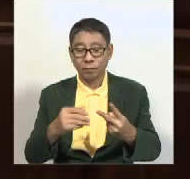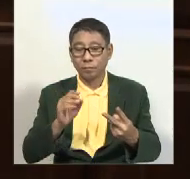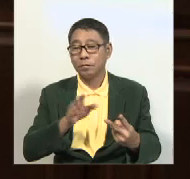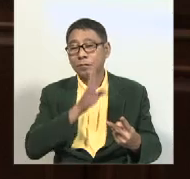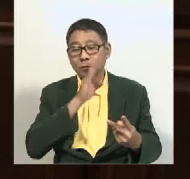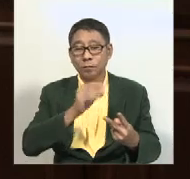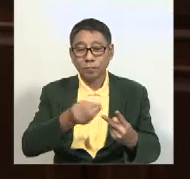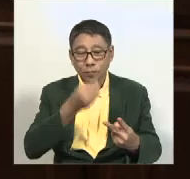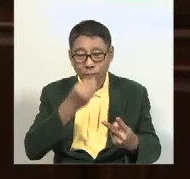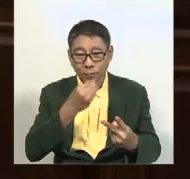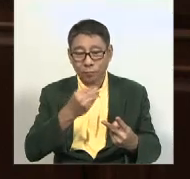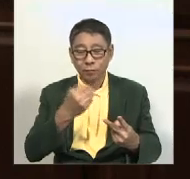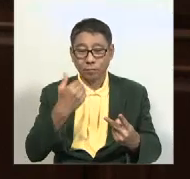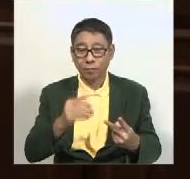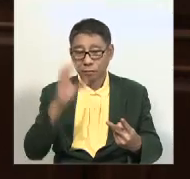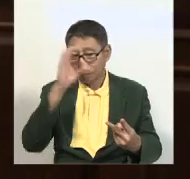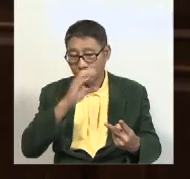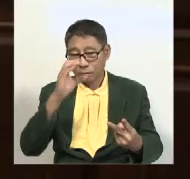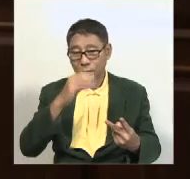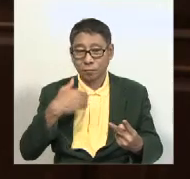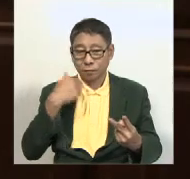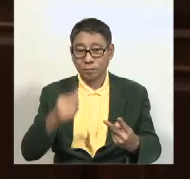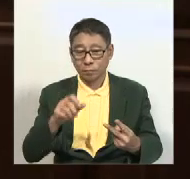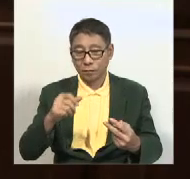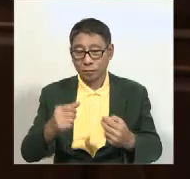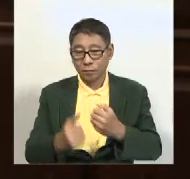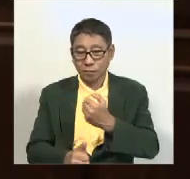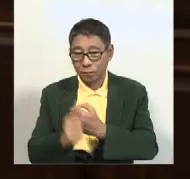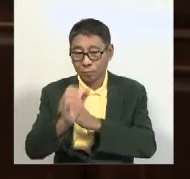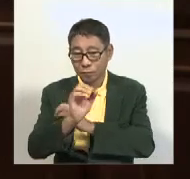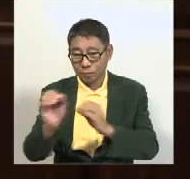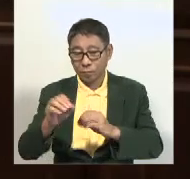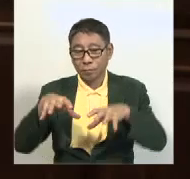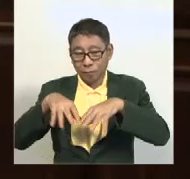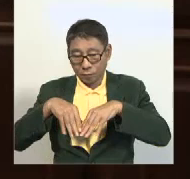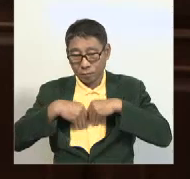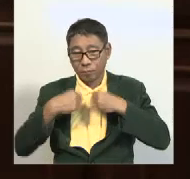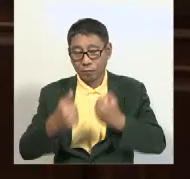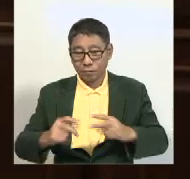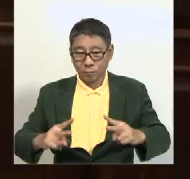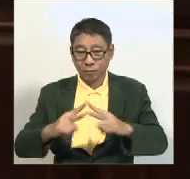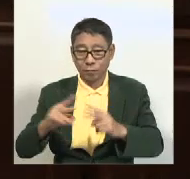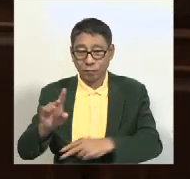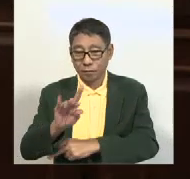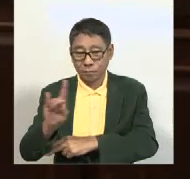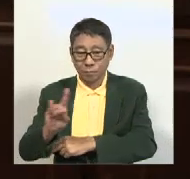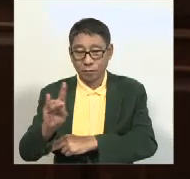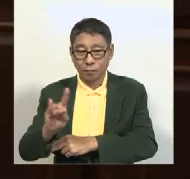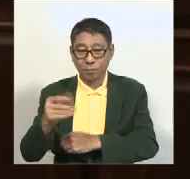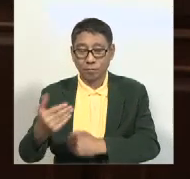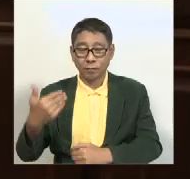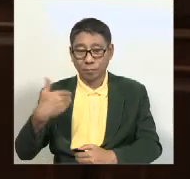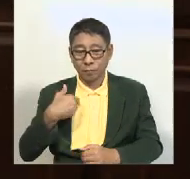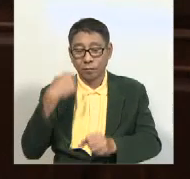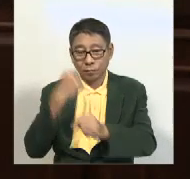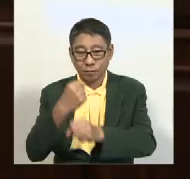โภคเนื้อสัตว์เนี่ยควรจะหาเนื้อสัตว์จากแหล่งที่มันปลอดภัยนะครับแล้วก็เชื่อถือได้ซึ่งกรมปศุสัตว์เนี่ยได้มี